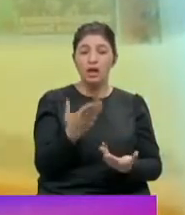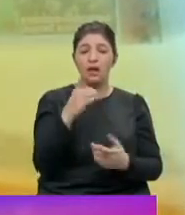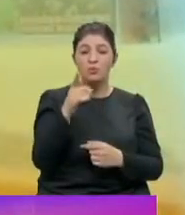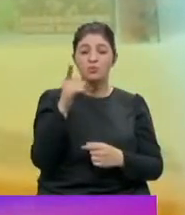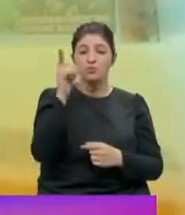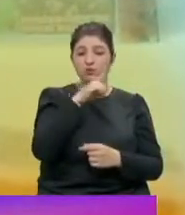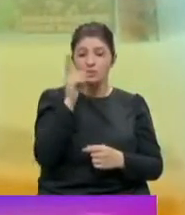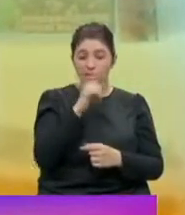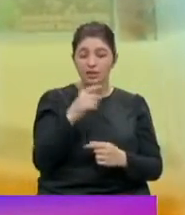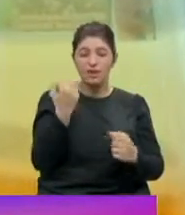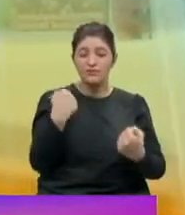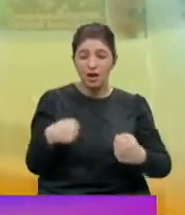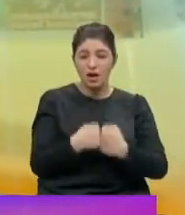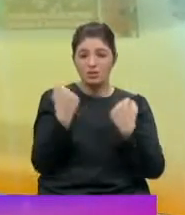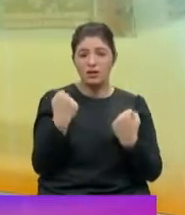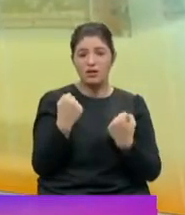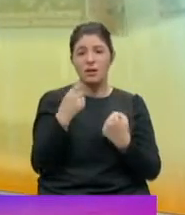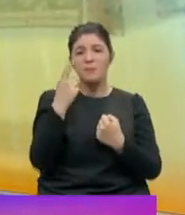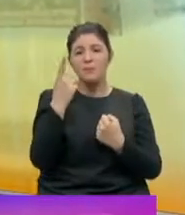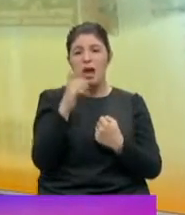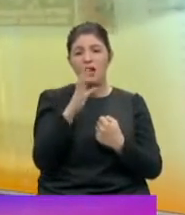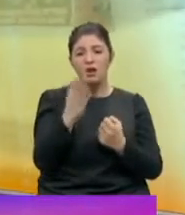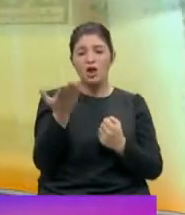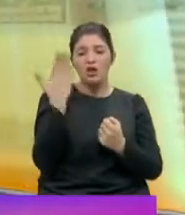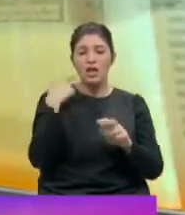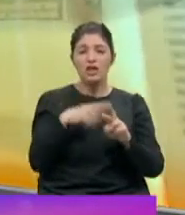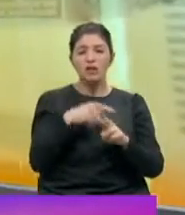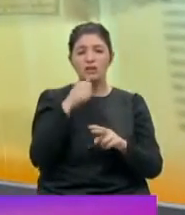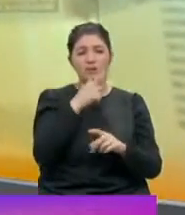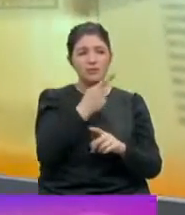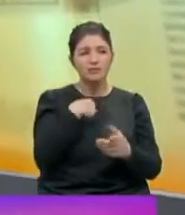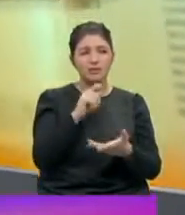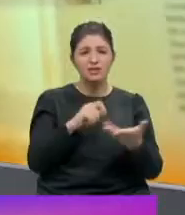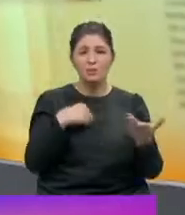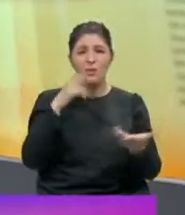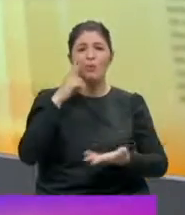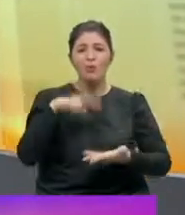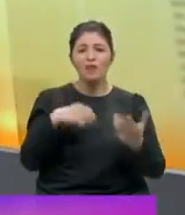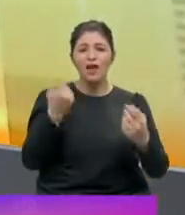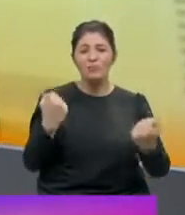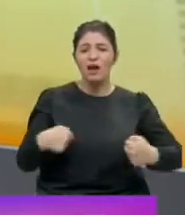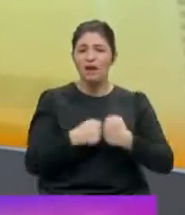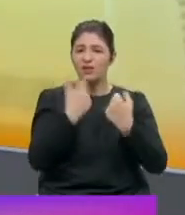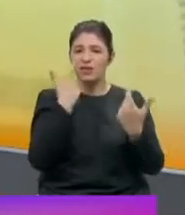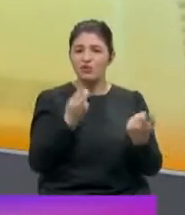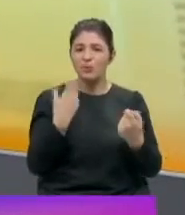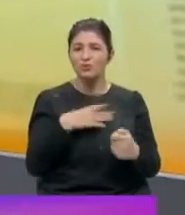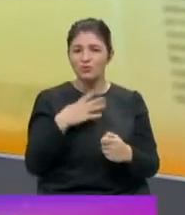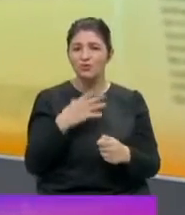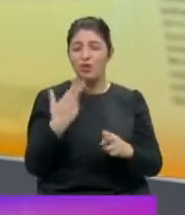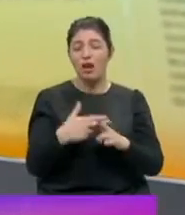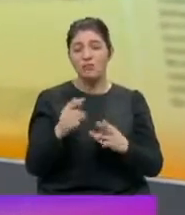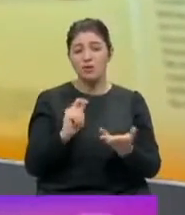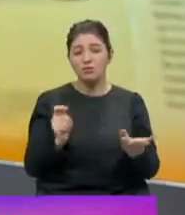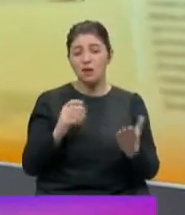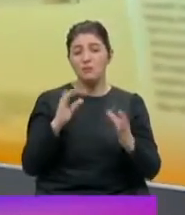nedenle trafik kazaları, bir ay kadar önce Yılmaz Özdil'in bir yazısını sizlere okumuştum. Trafik kazalarına dikkat çekmek istiyordu, deneyimli